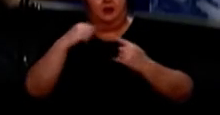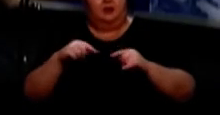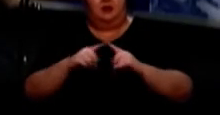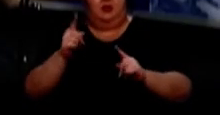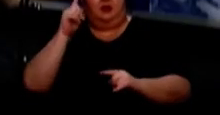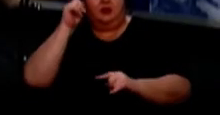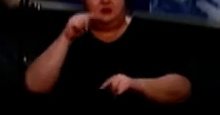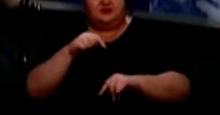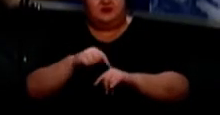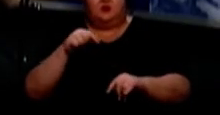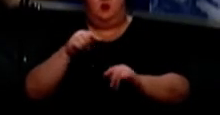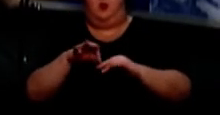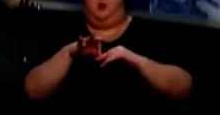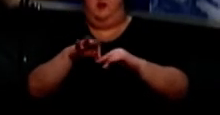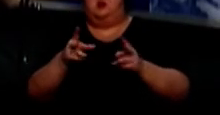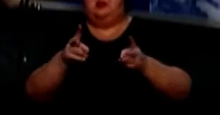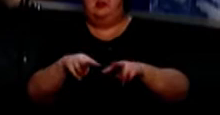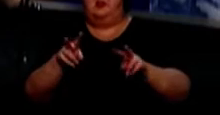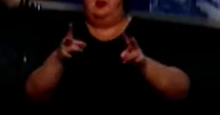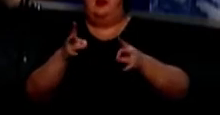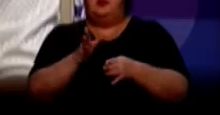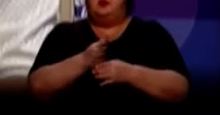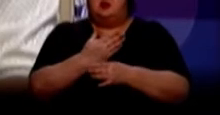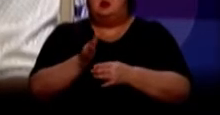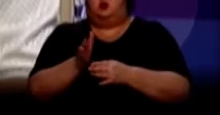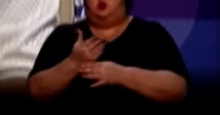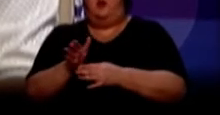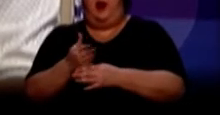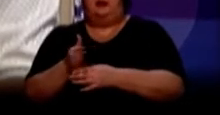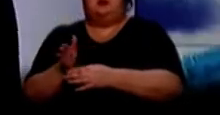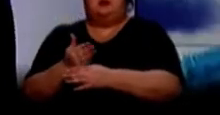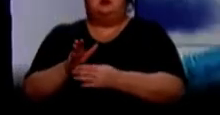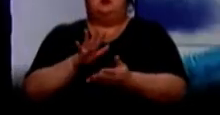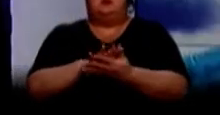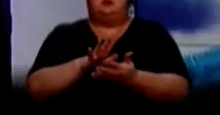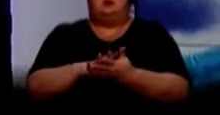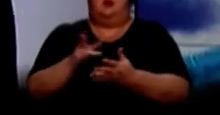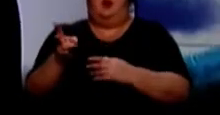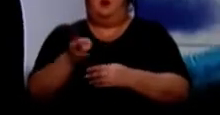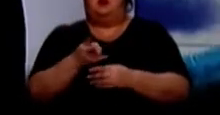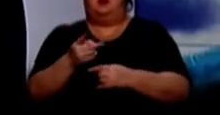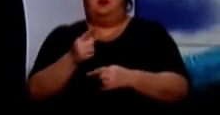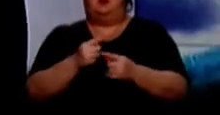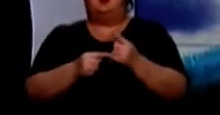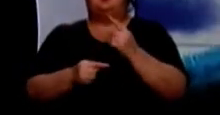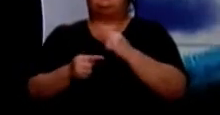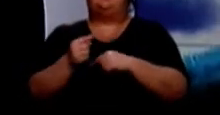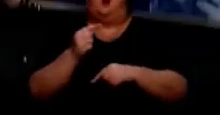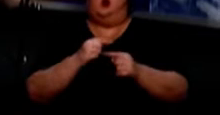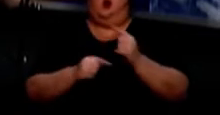поводяться з відходами. Ну, і тому, власне, потрібно сортувати. Потрібно зворотний відлік цих подій започаткувати,